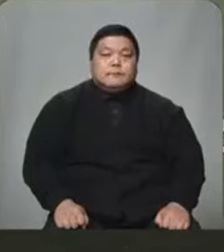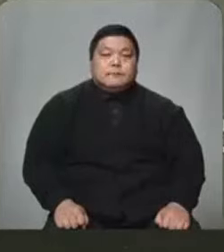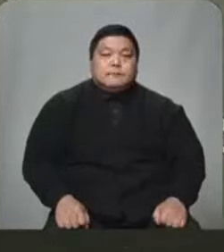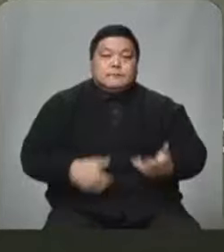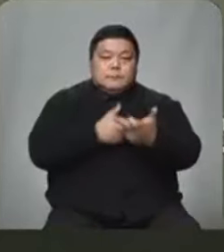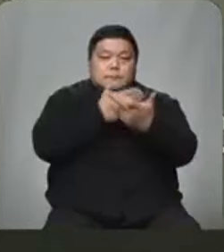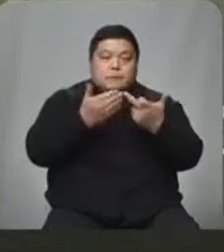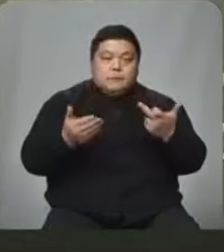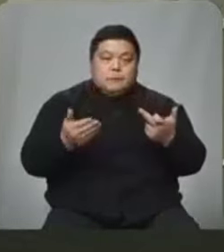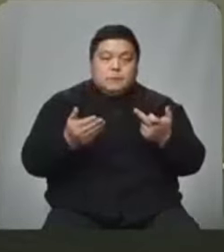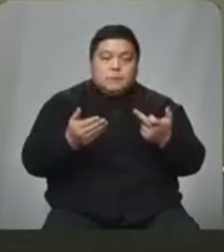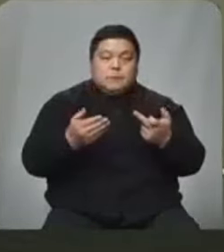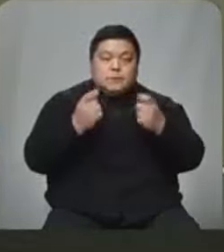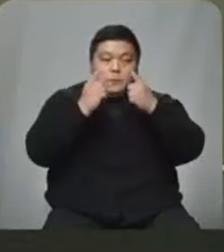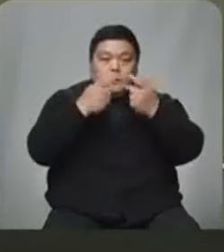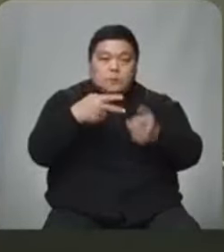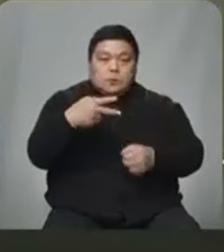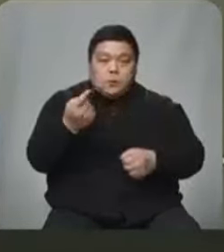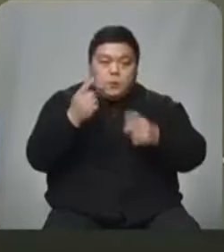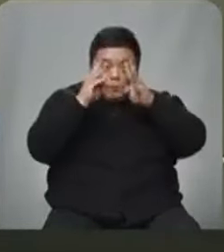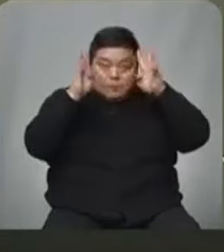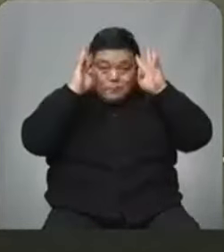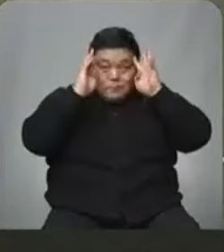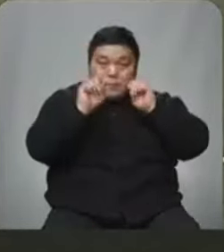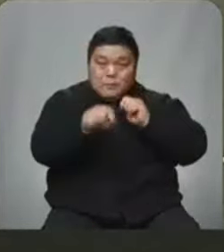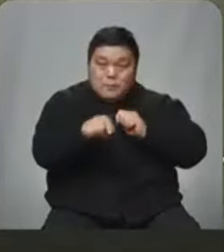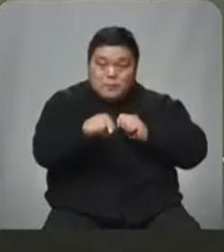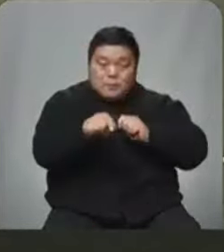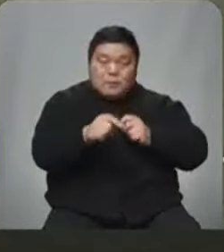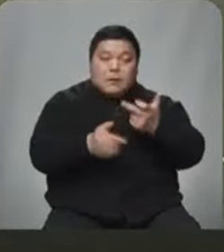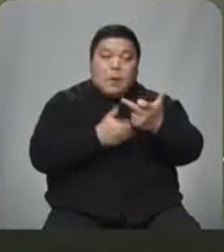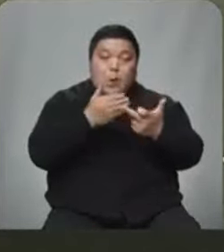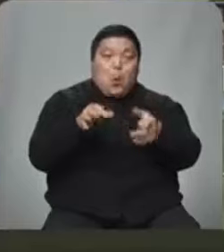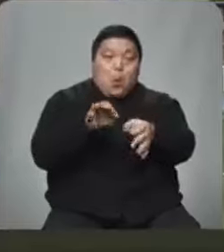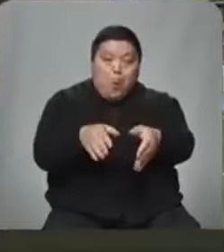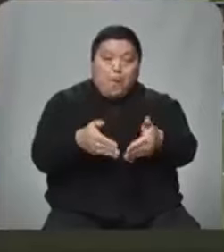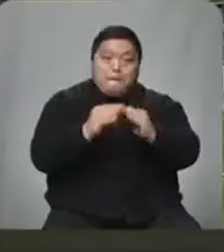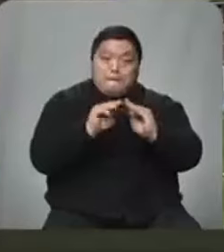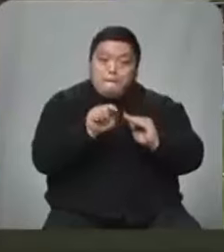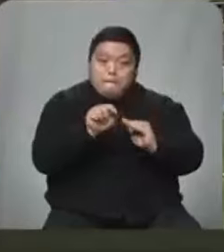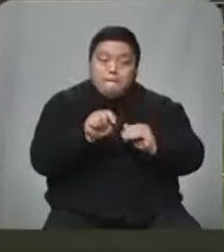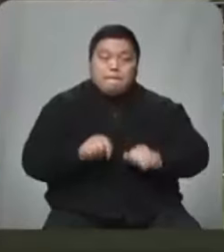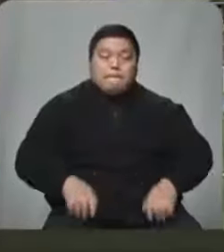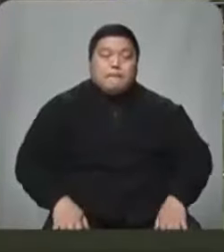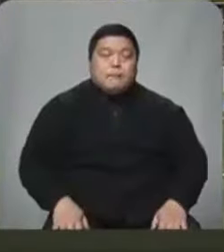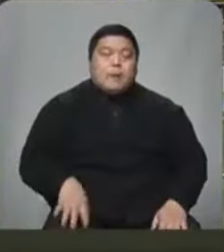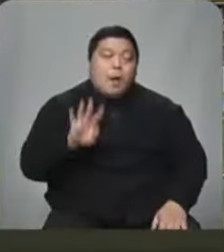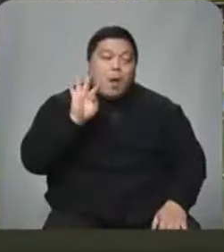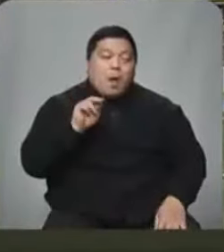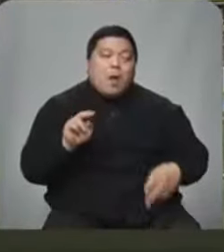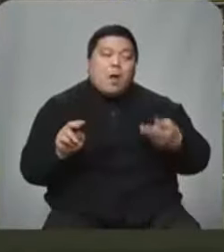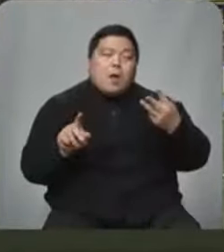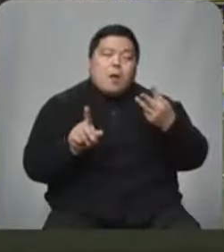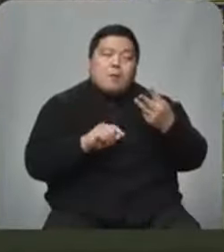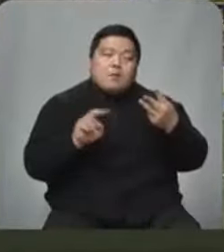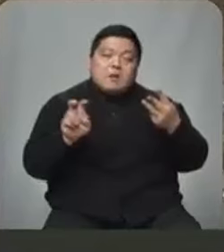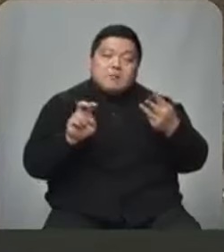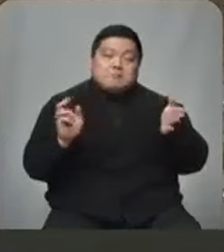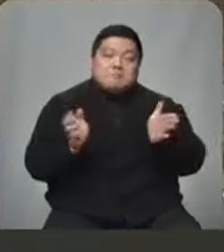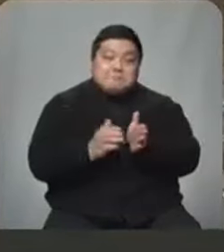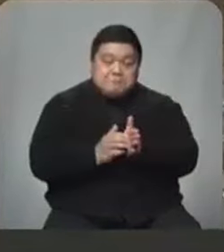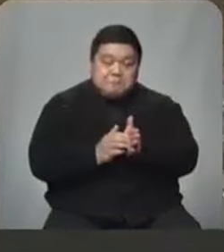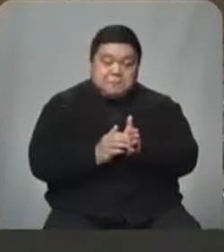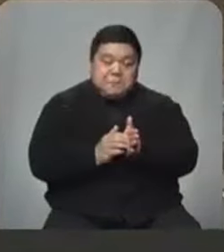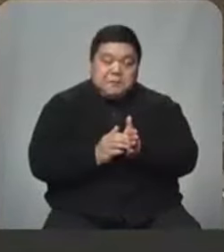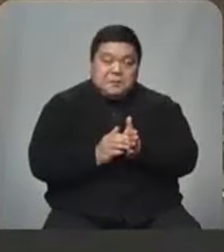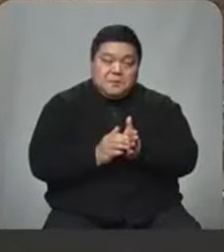강원도의 유일한 국립전문대 강원 도립대학교 강원 도립대는 오는 20일 마감되는 교육부 글로컬 대학